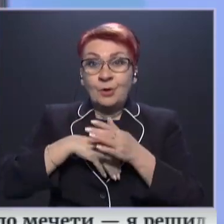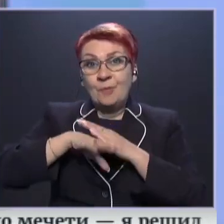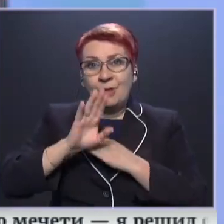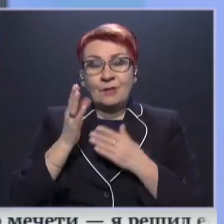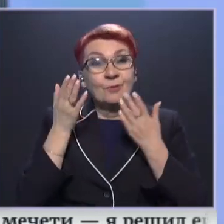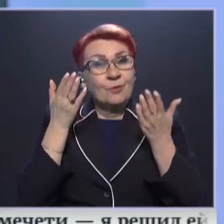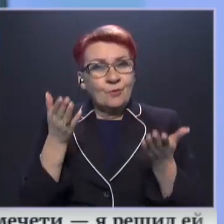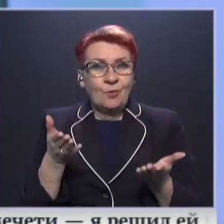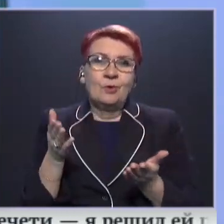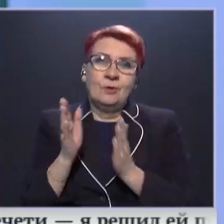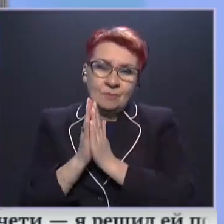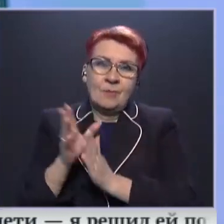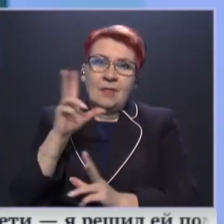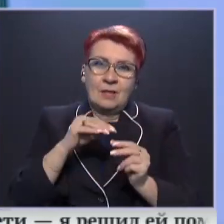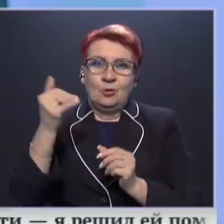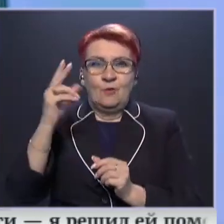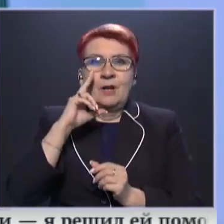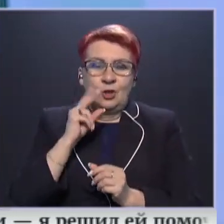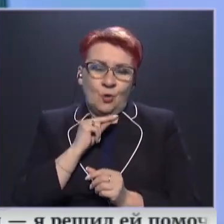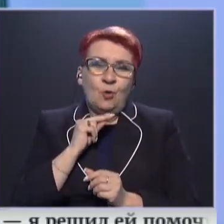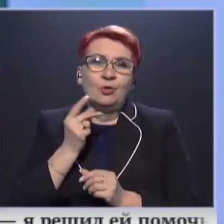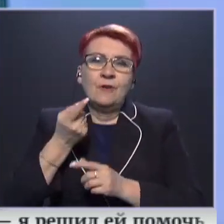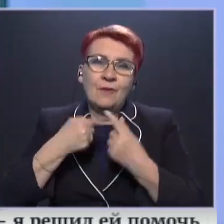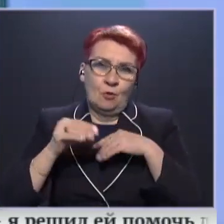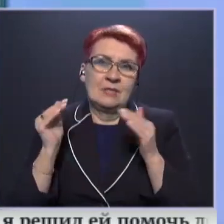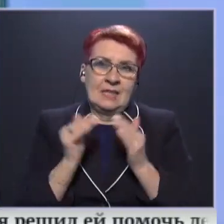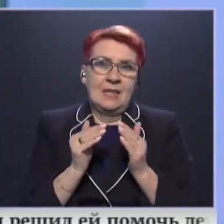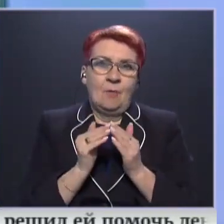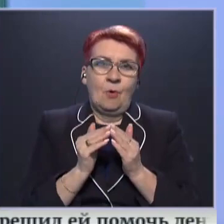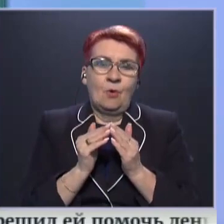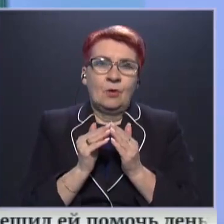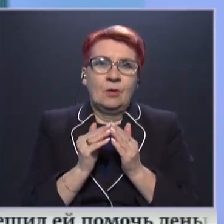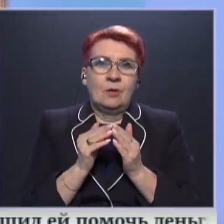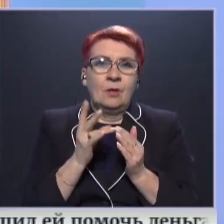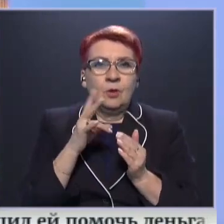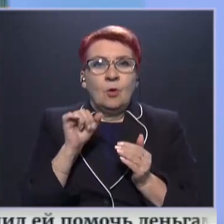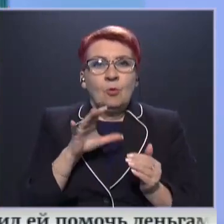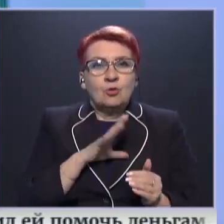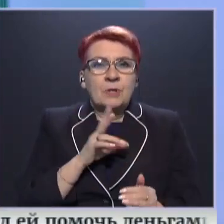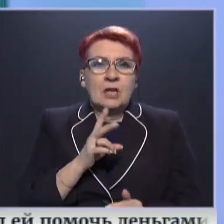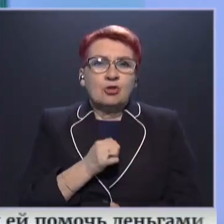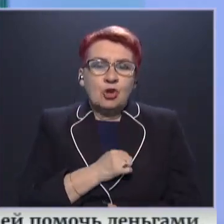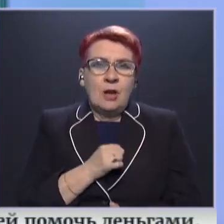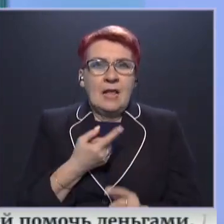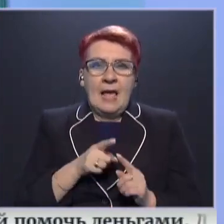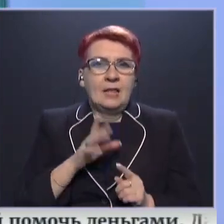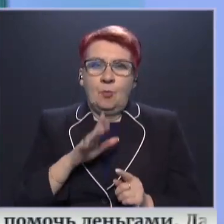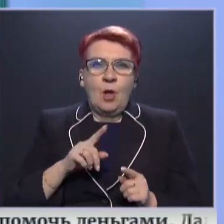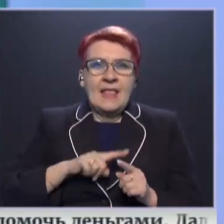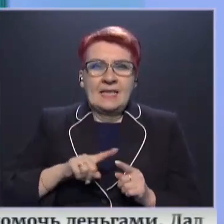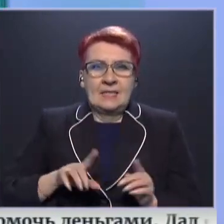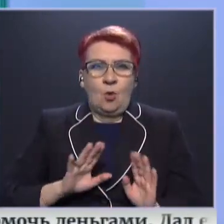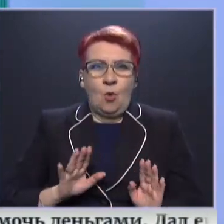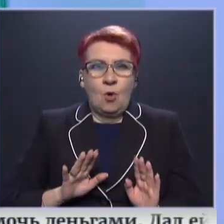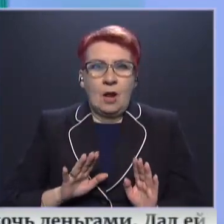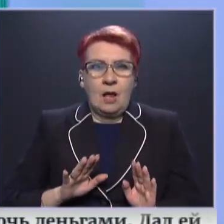Поэтому вот давайте надеяться, что она вернется в дом. Но просто это может быть не скоро, к сожалению, потому что человек иногда должен дойти